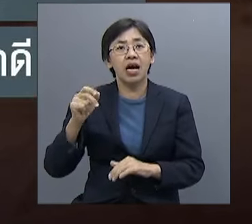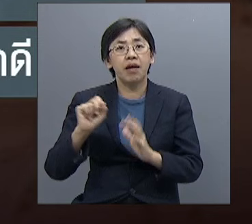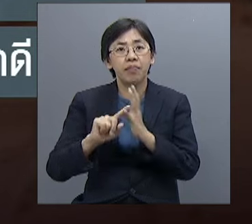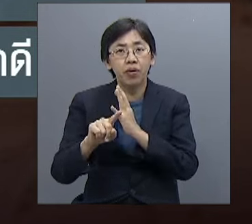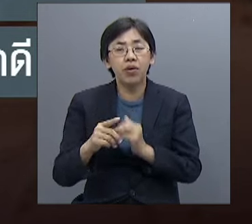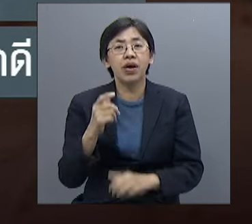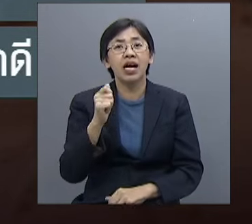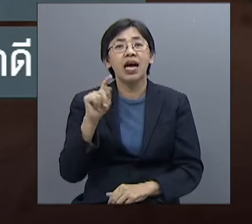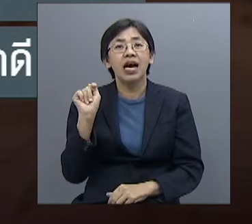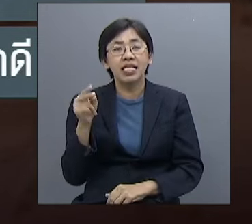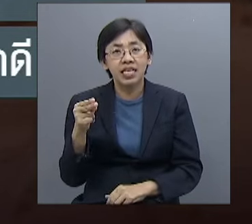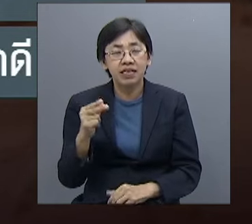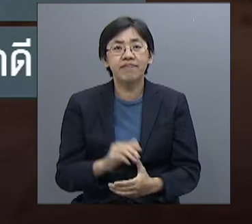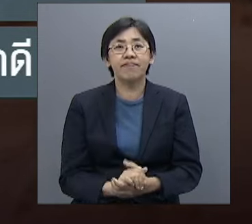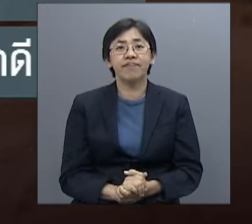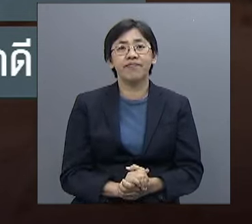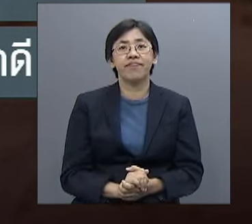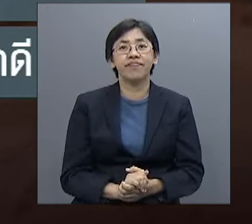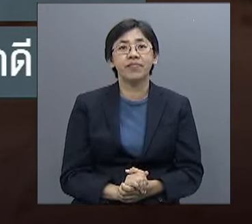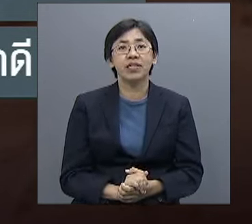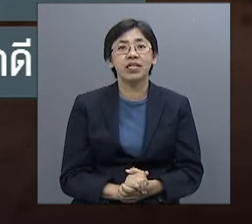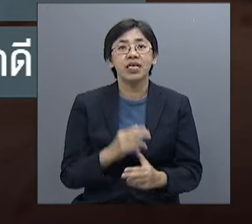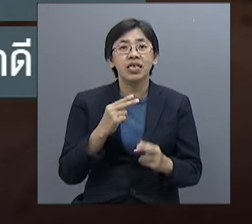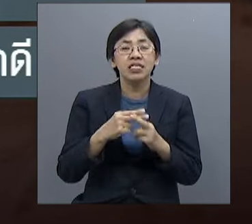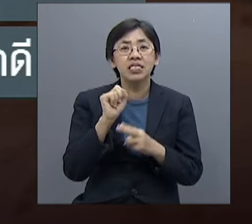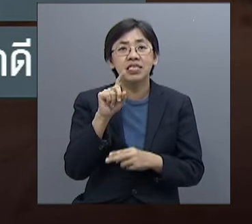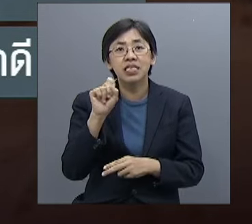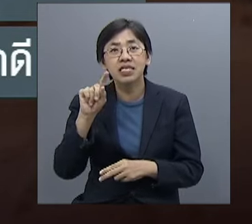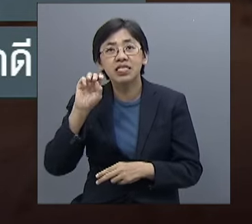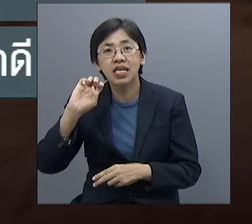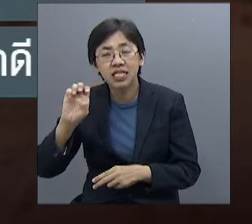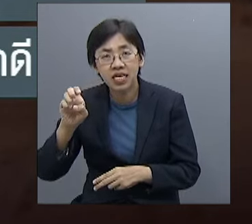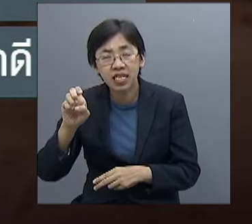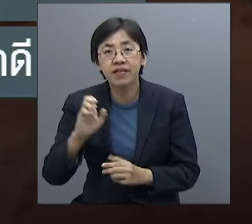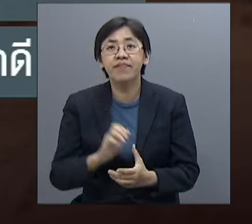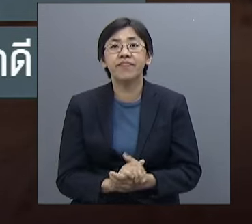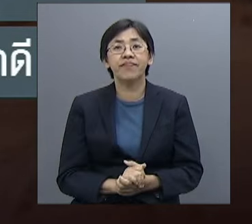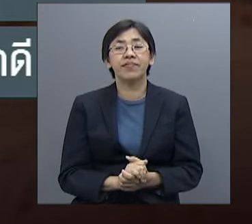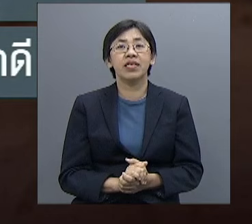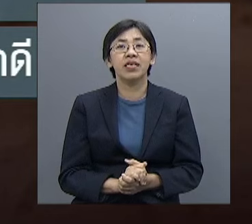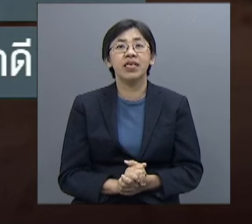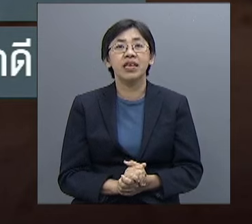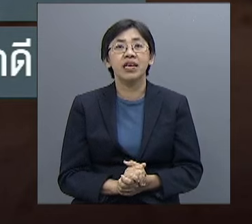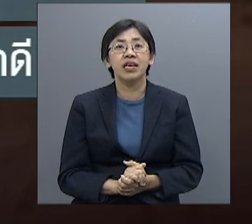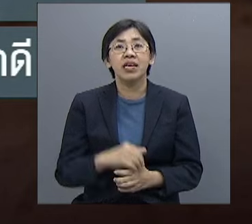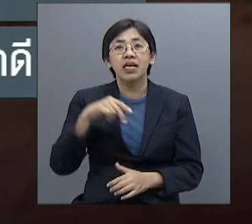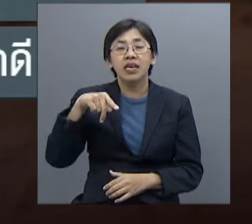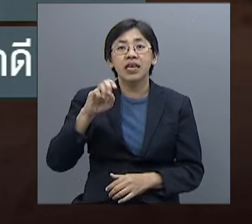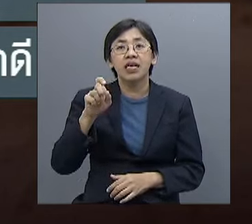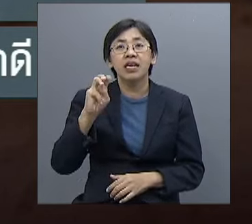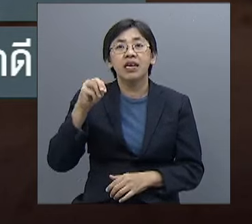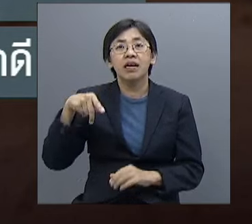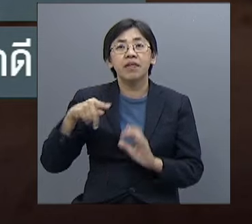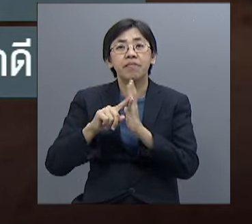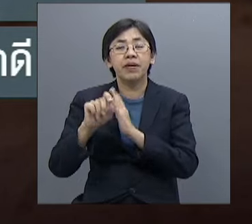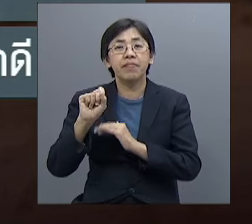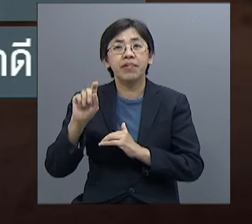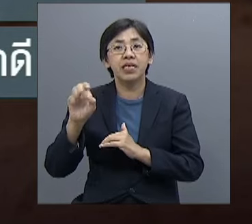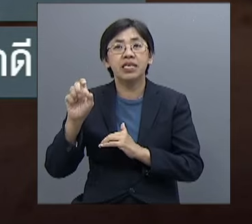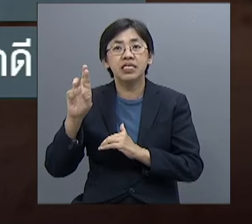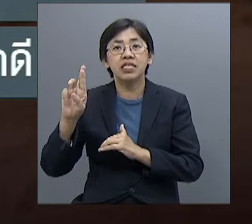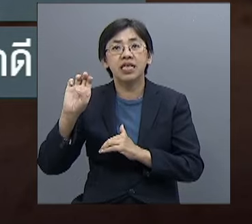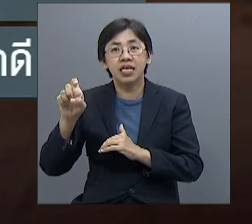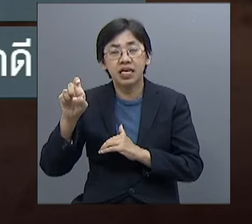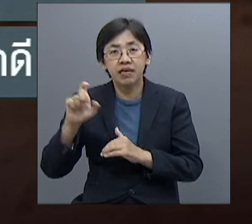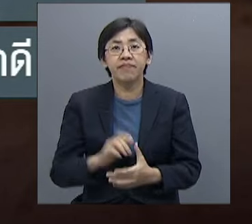ทิตย์หวังสุภกิจโกศลนางสาวศศิยาพัฒน์เลาหะพงษ์ชนะนางสาวพิมพ์สิริจีนะ